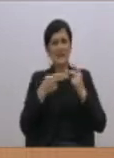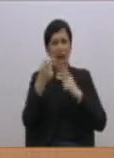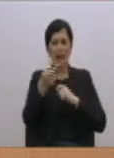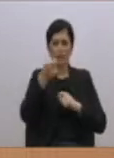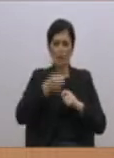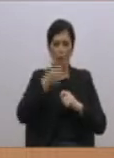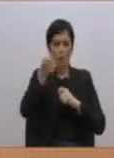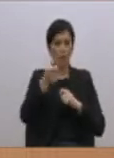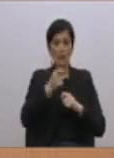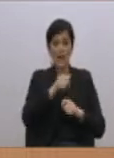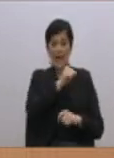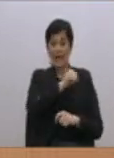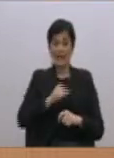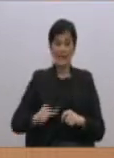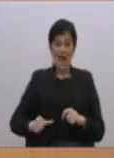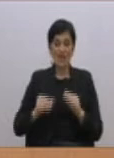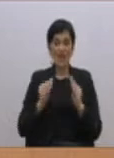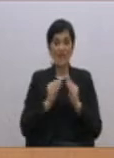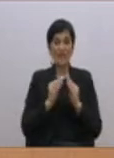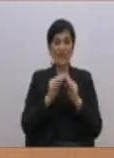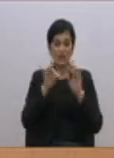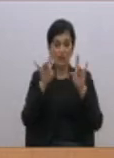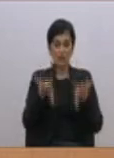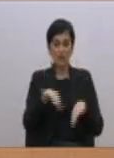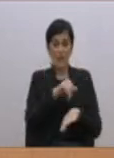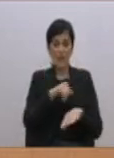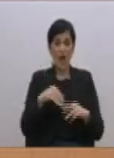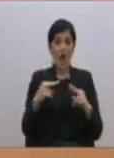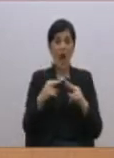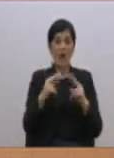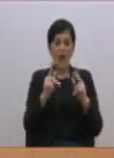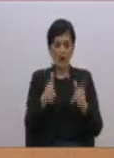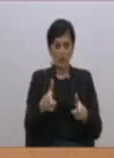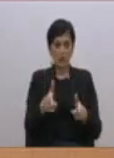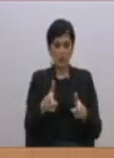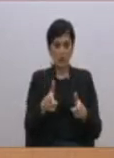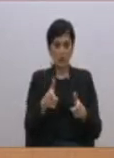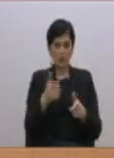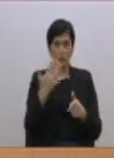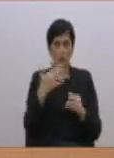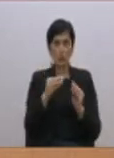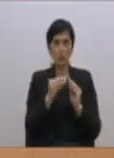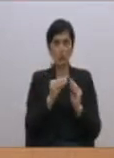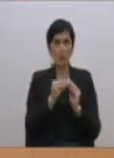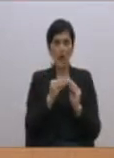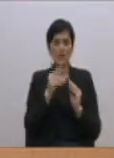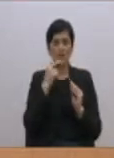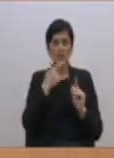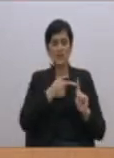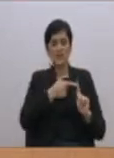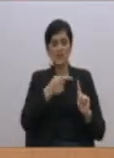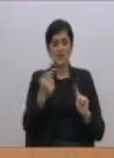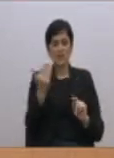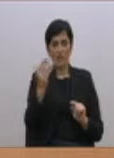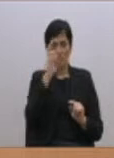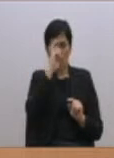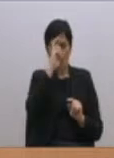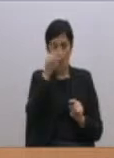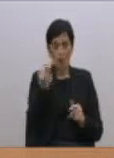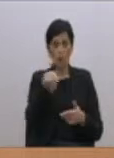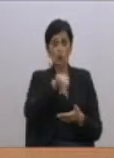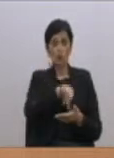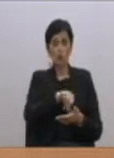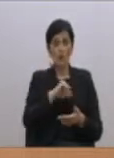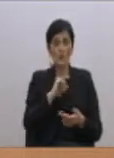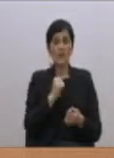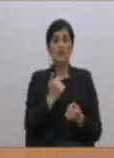შემდეგ, კლანი რჩება კლანად. ამას ადასტურებს განვლილი 10 წელი თქვენი ხელისუფლებაში ყოფნის. ამიტომ რამდენ ხანს